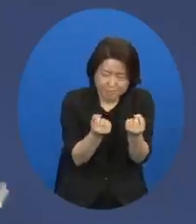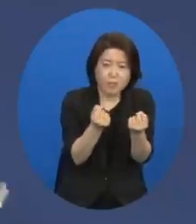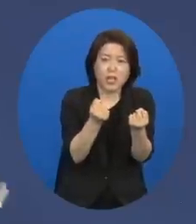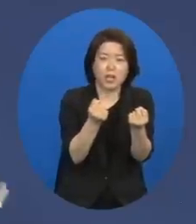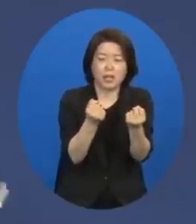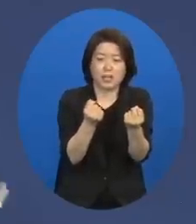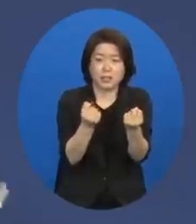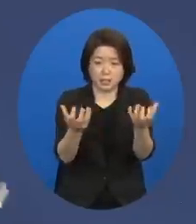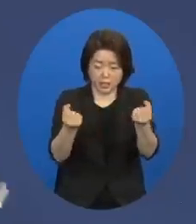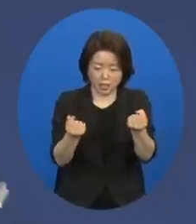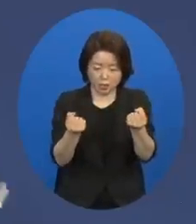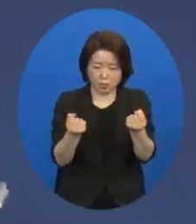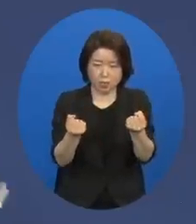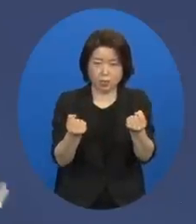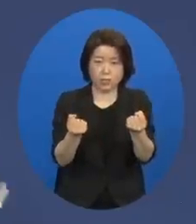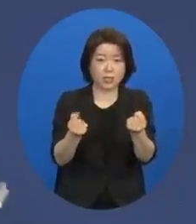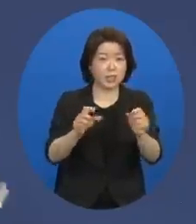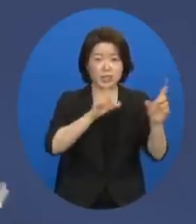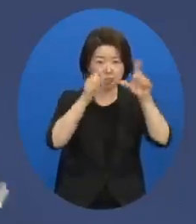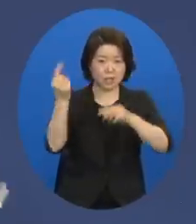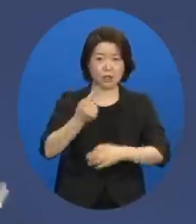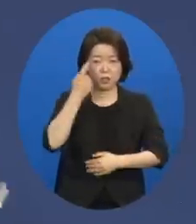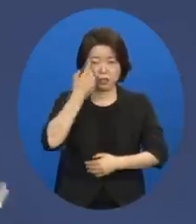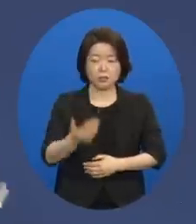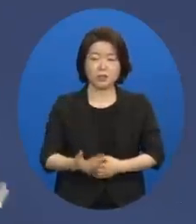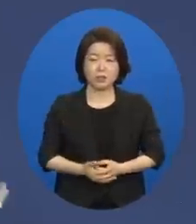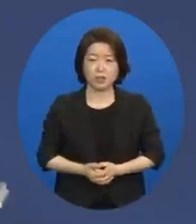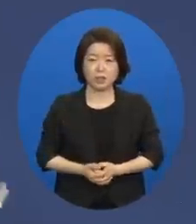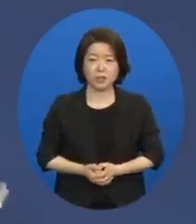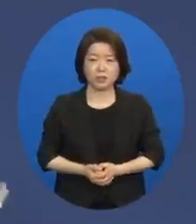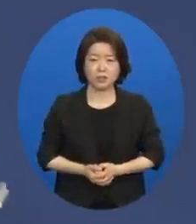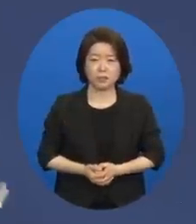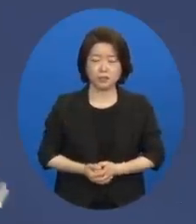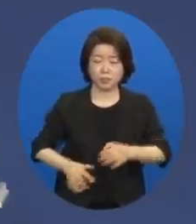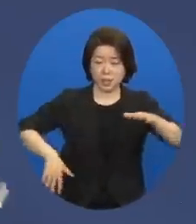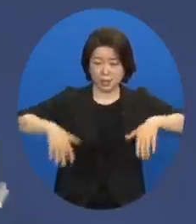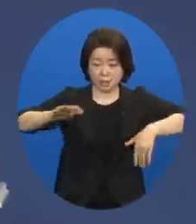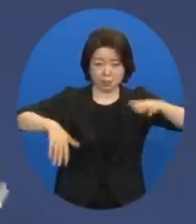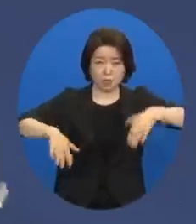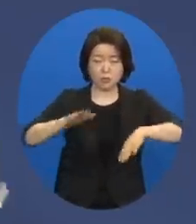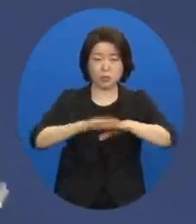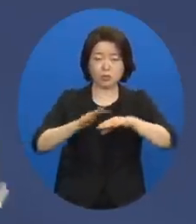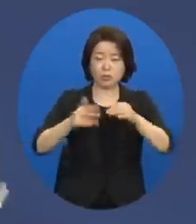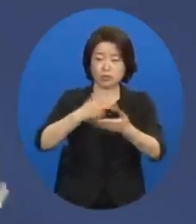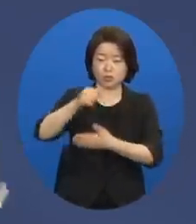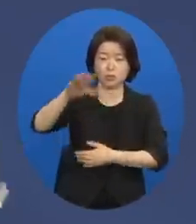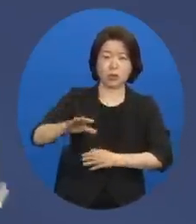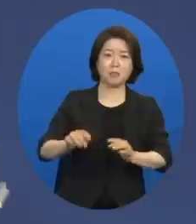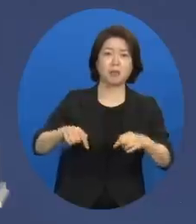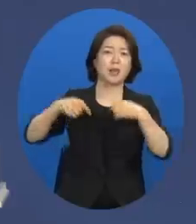놓지 못하고 붙들고 살아오셨습니까? 빈손 들고 주님 앞에 나아가서